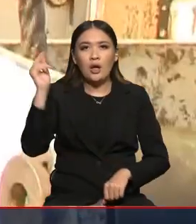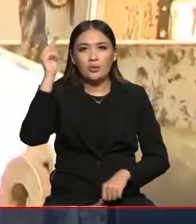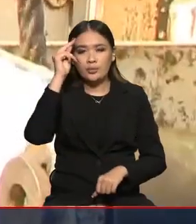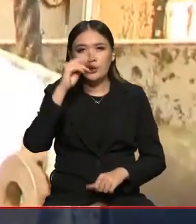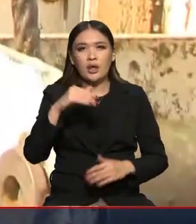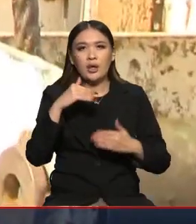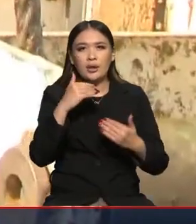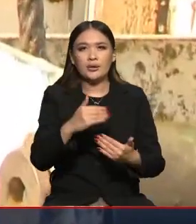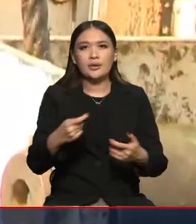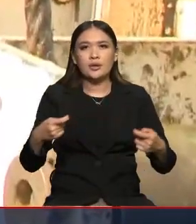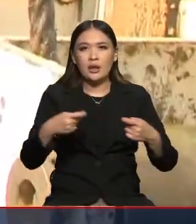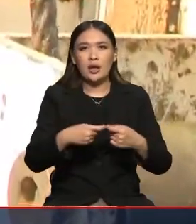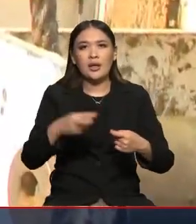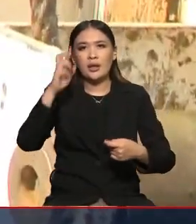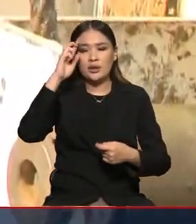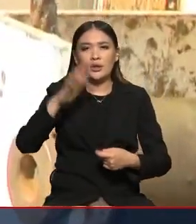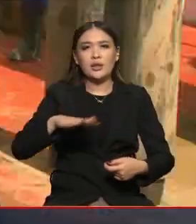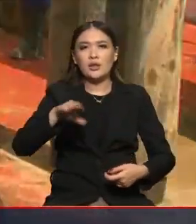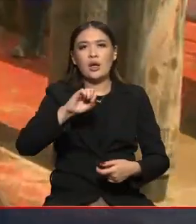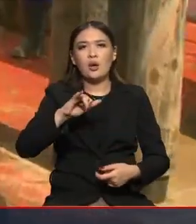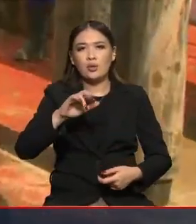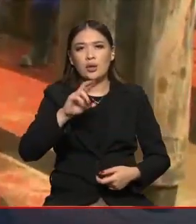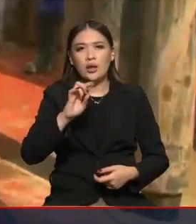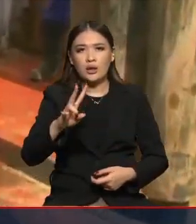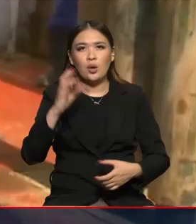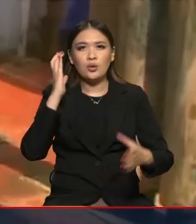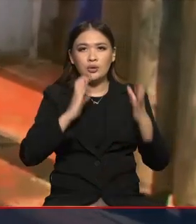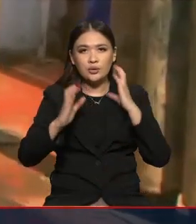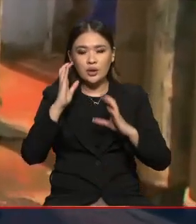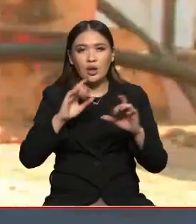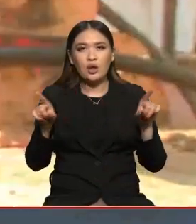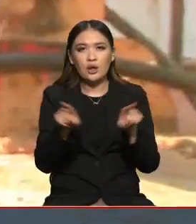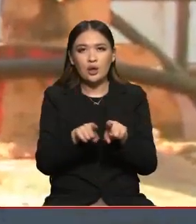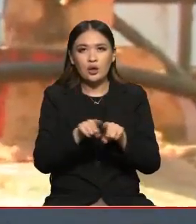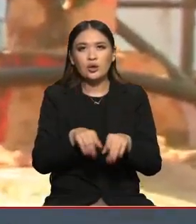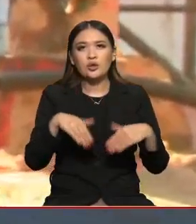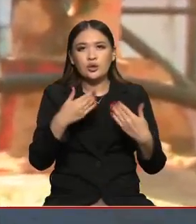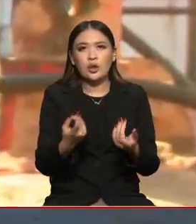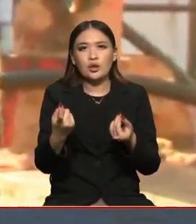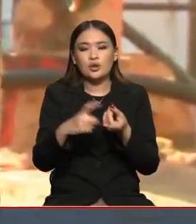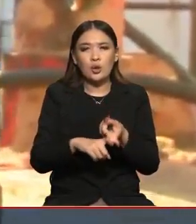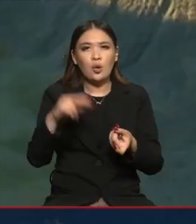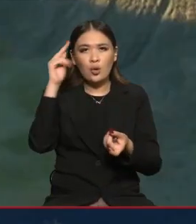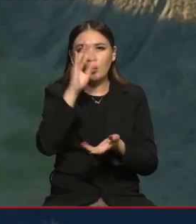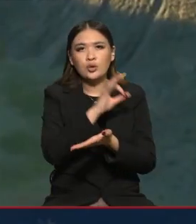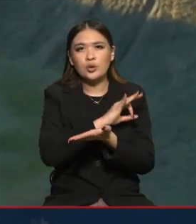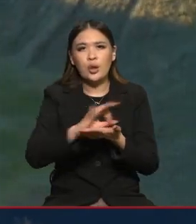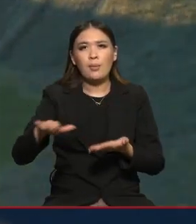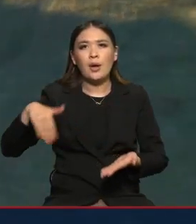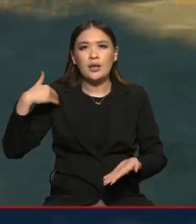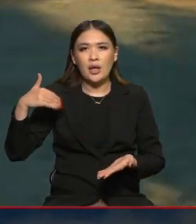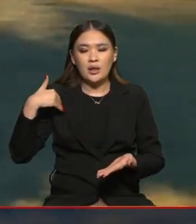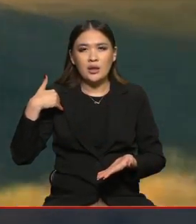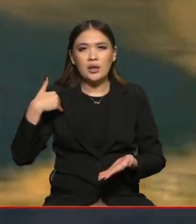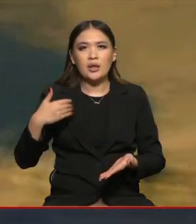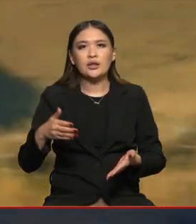саласындағы әріптестік. Елдегі Тау-кен өнеркәсіп университеттері мен Ұлыбританияның сол саладағы үздік оқу орындары пайдалы қазбалар